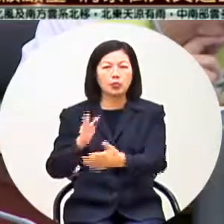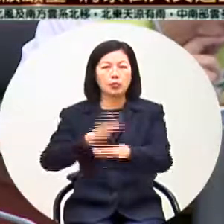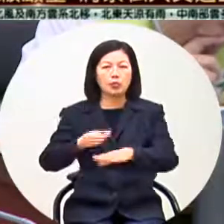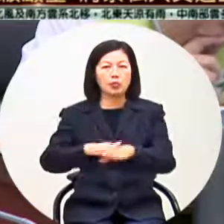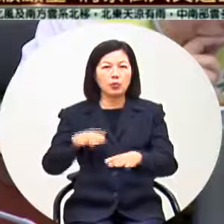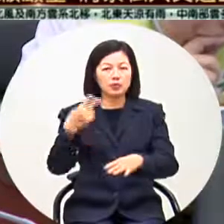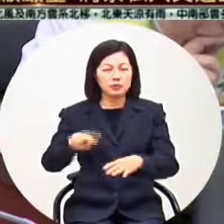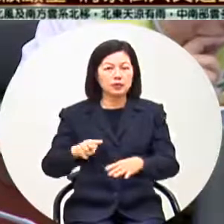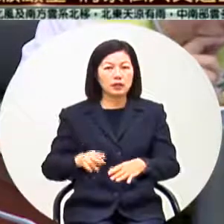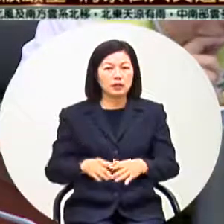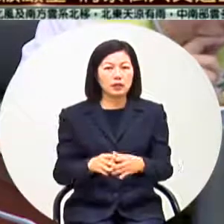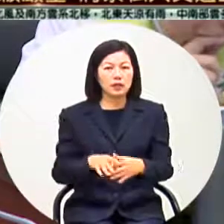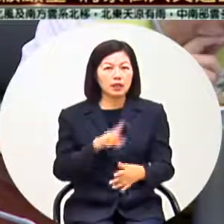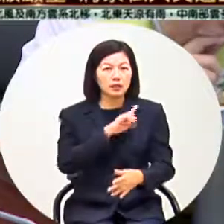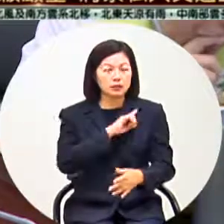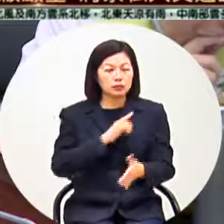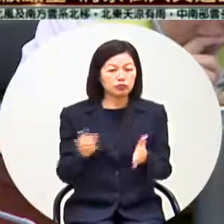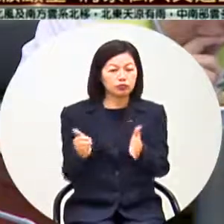工具。